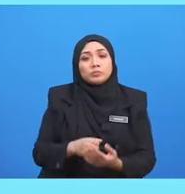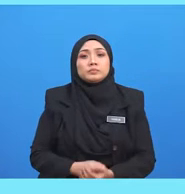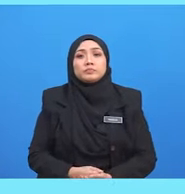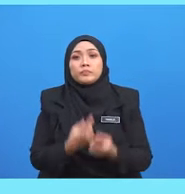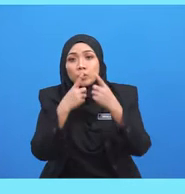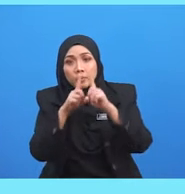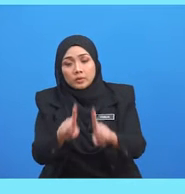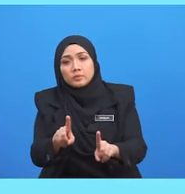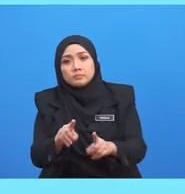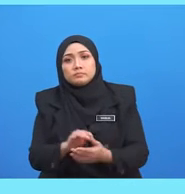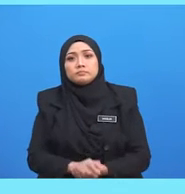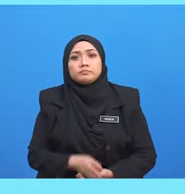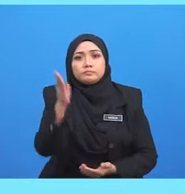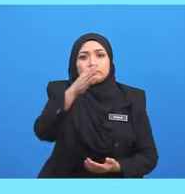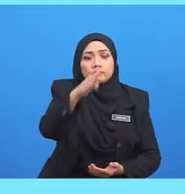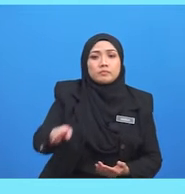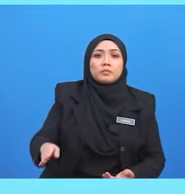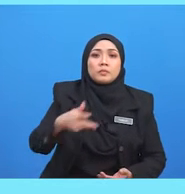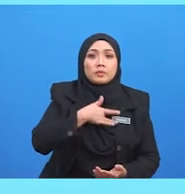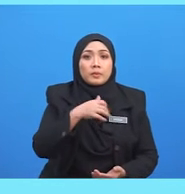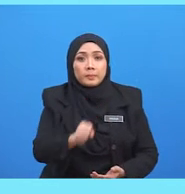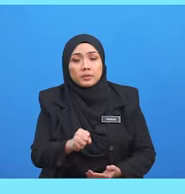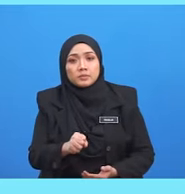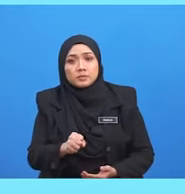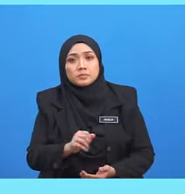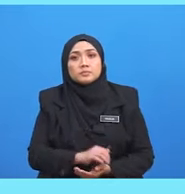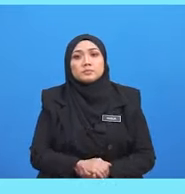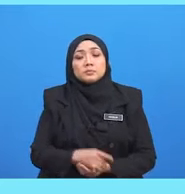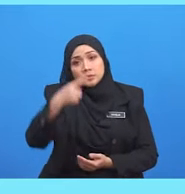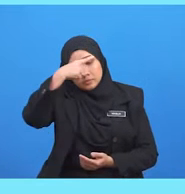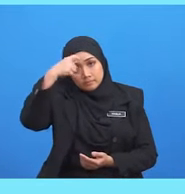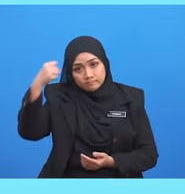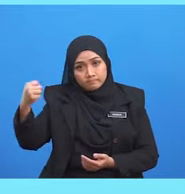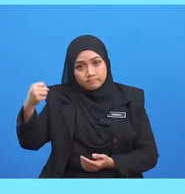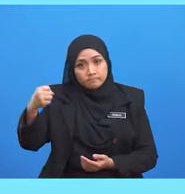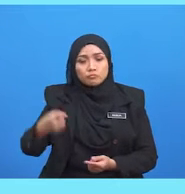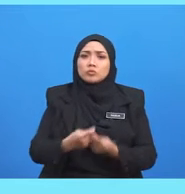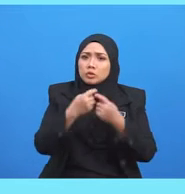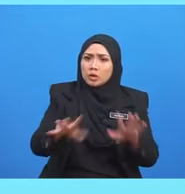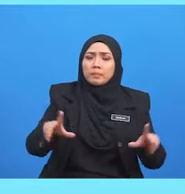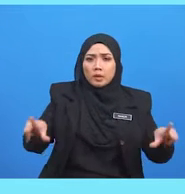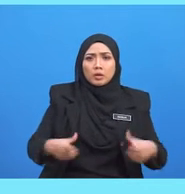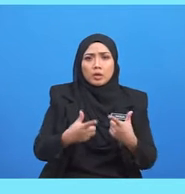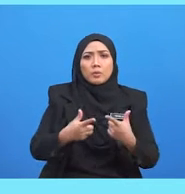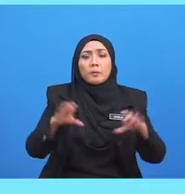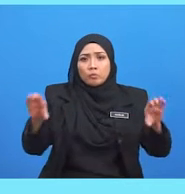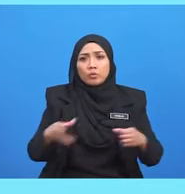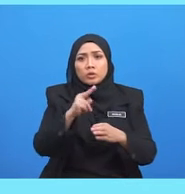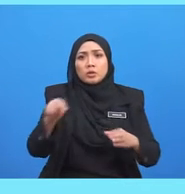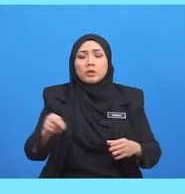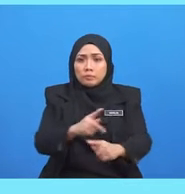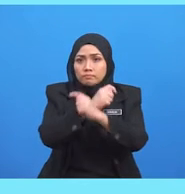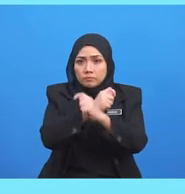Jawapannya, membatalkan iman seseorang, isi, kerana telah melakukan perbuatan